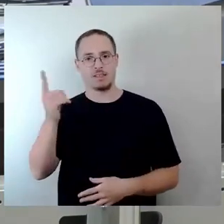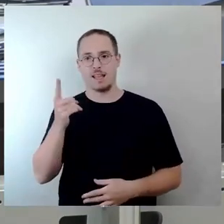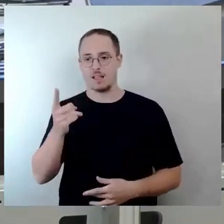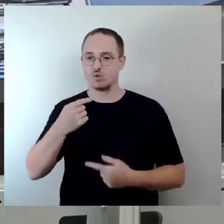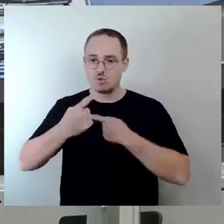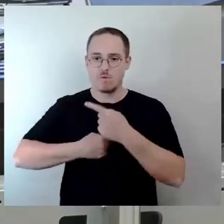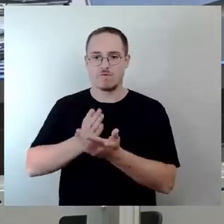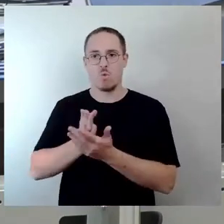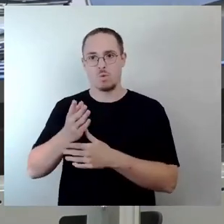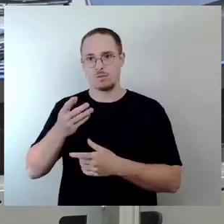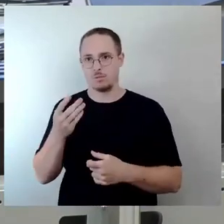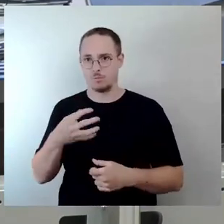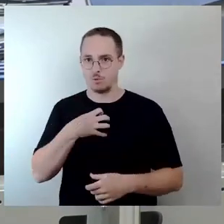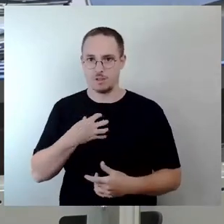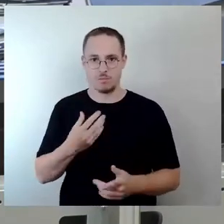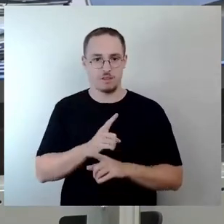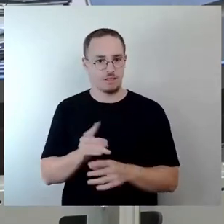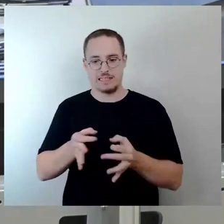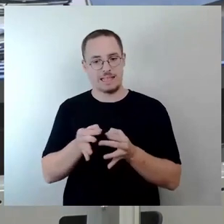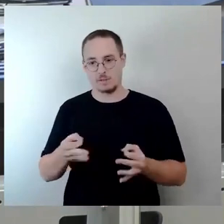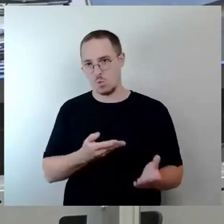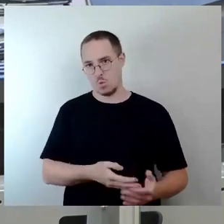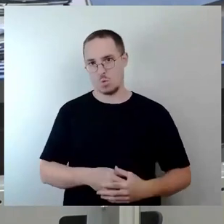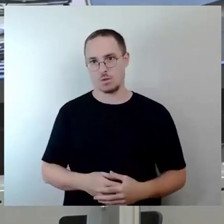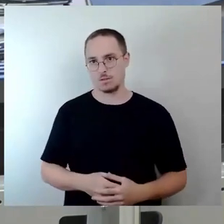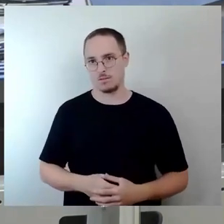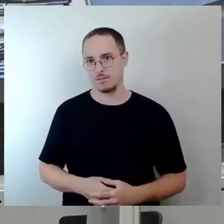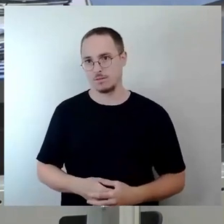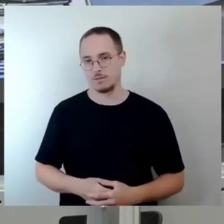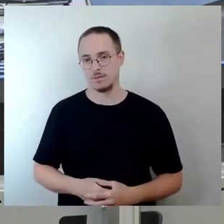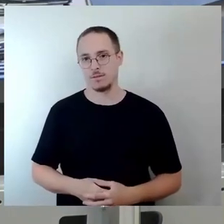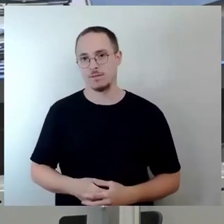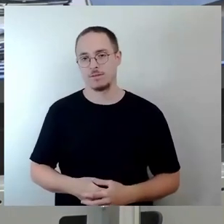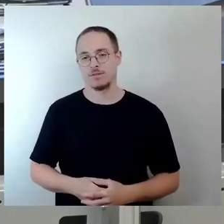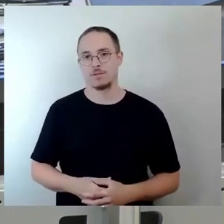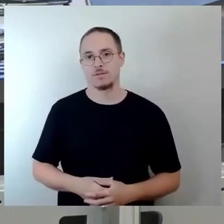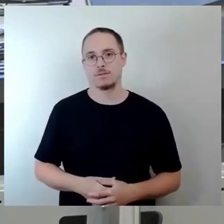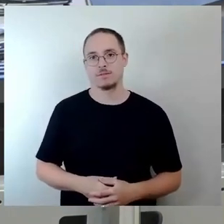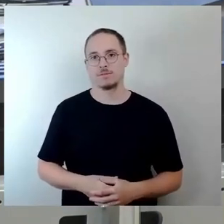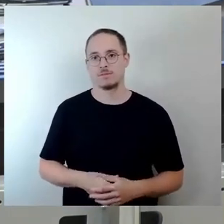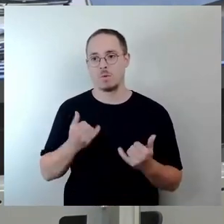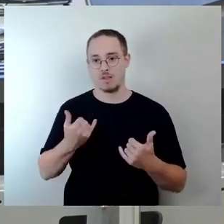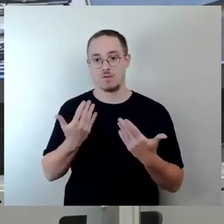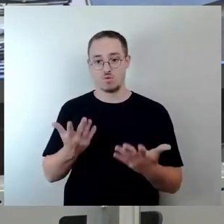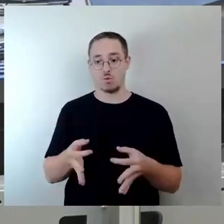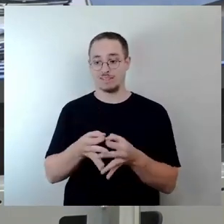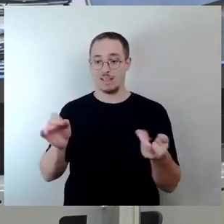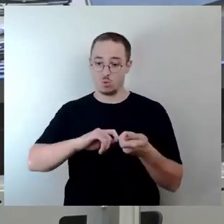Problem von der Satzung. Und wenn wir jetzt, sage ich mal, diesen Weg uns dahin begeben, dann wird es möglicherweise sein, dass das